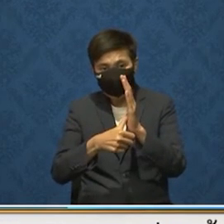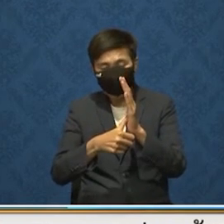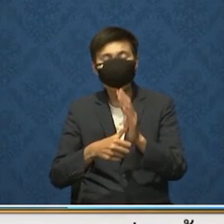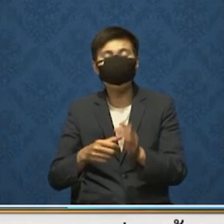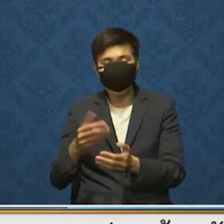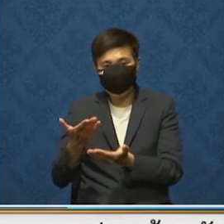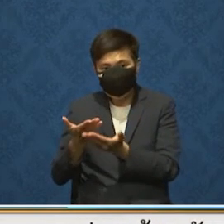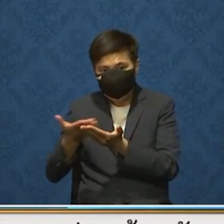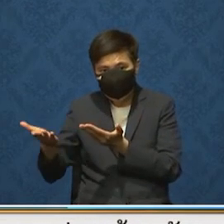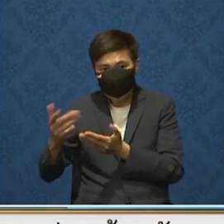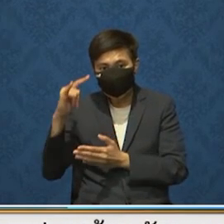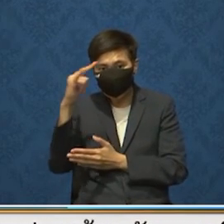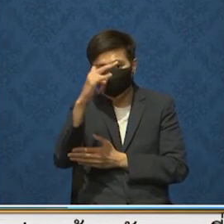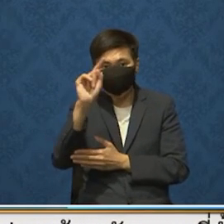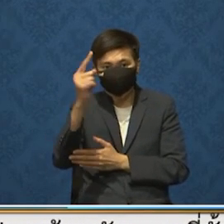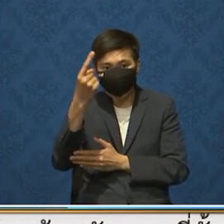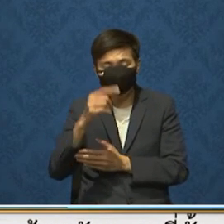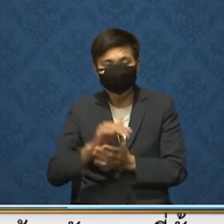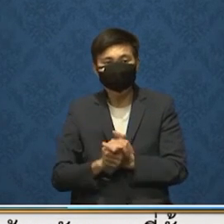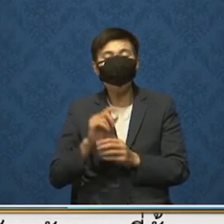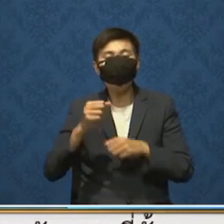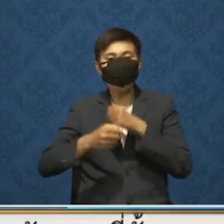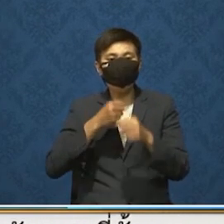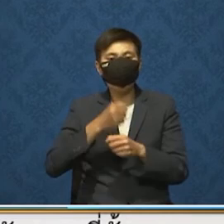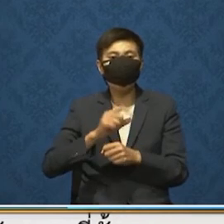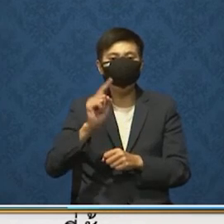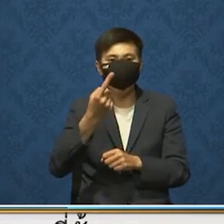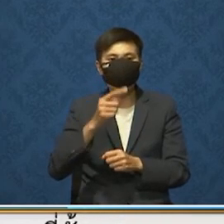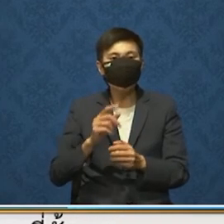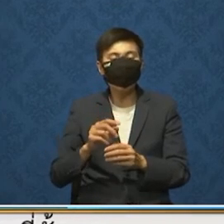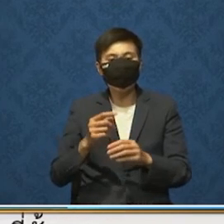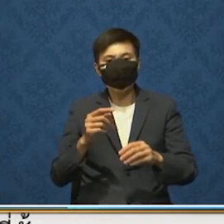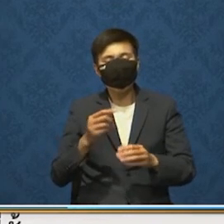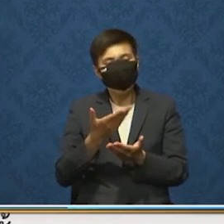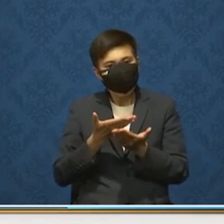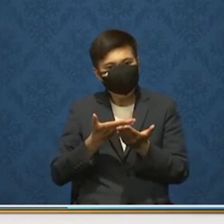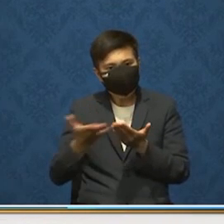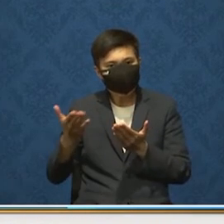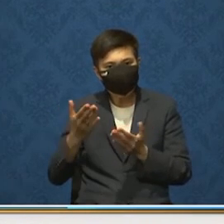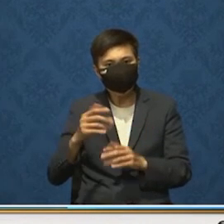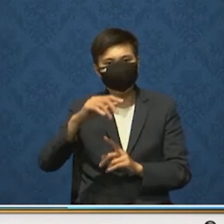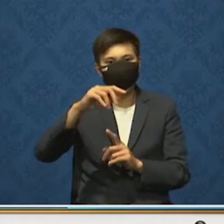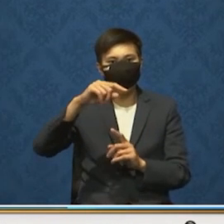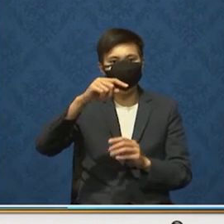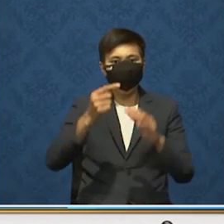ปีใหม่นี่กองทับบกซือเคองบนอกแล้วแบคหออกมือสองจากสารัด